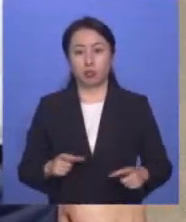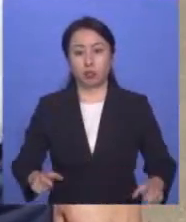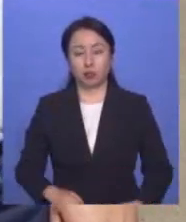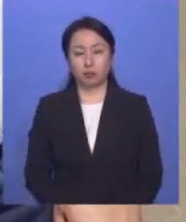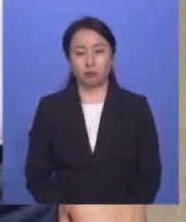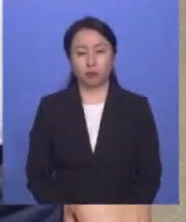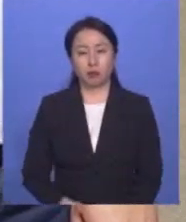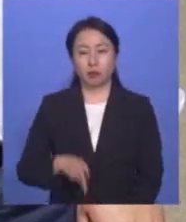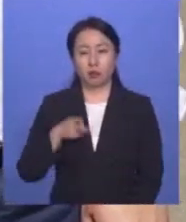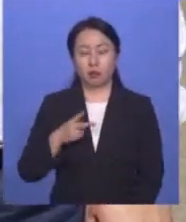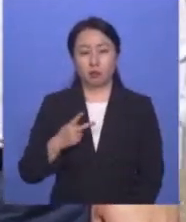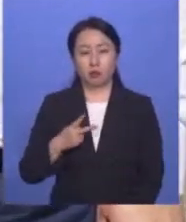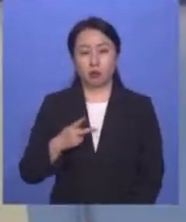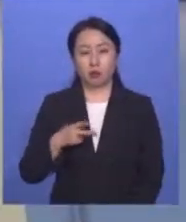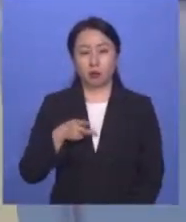В